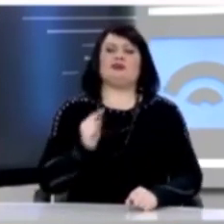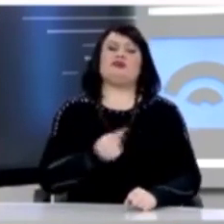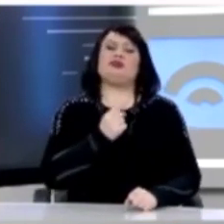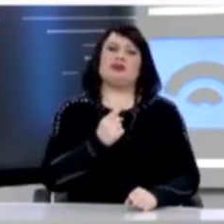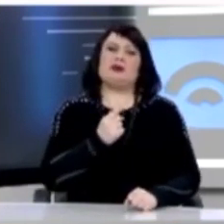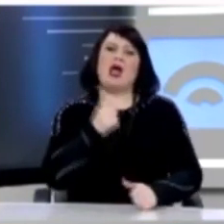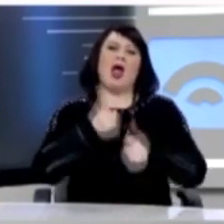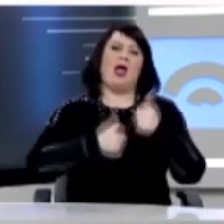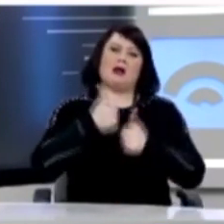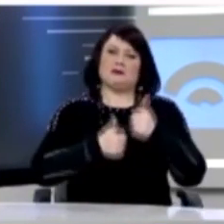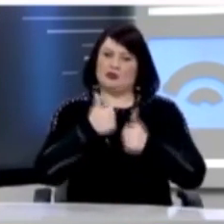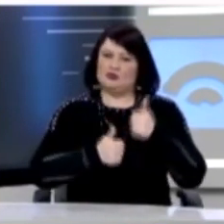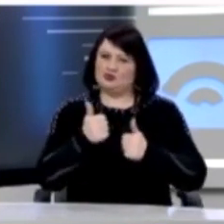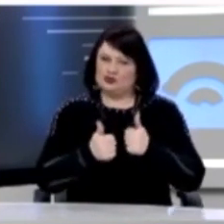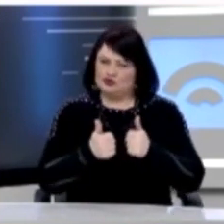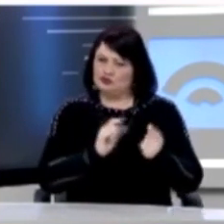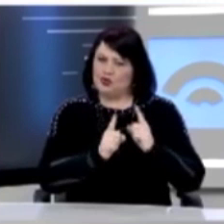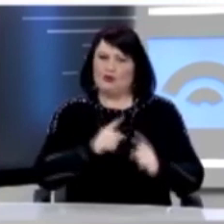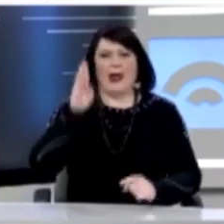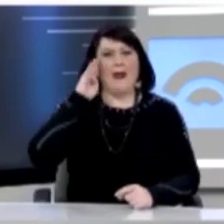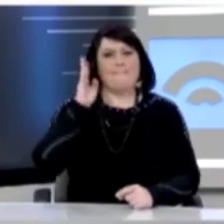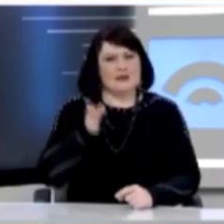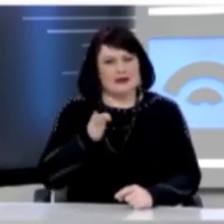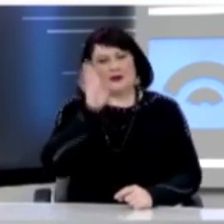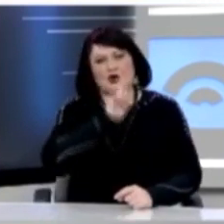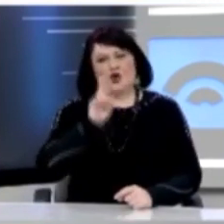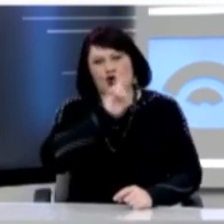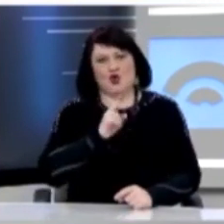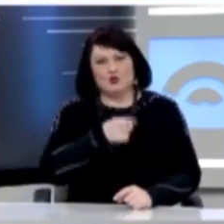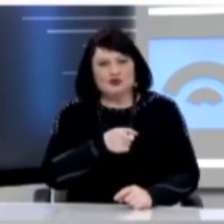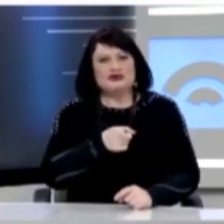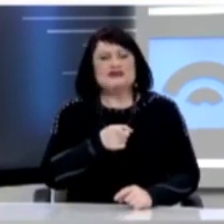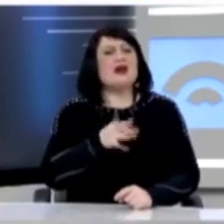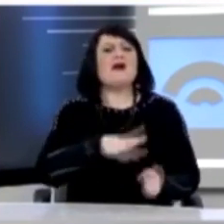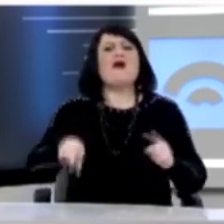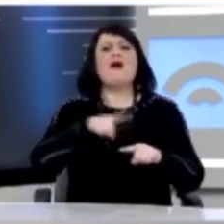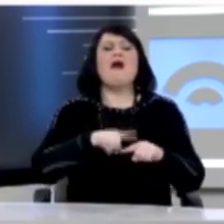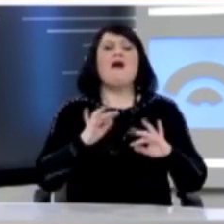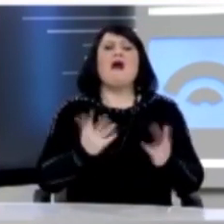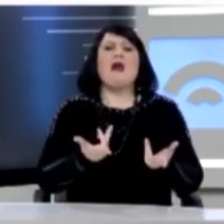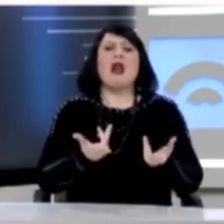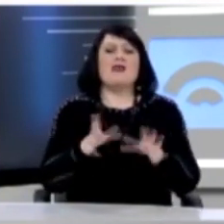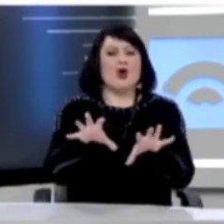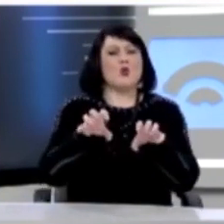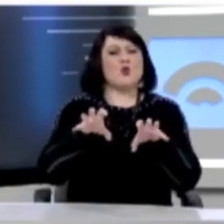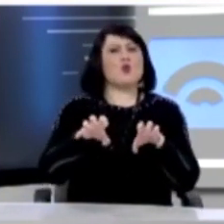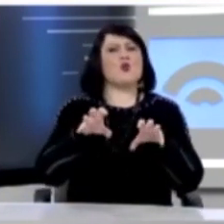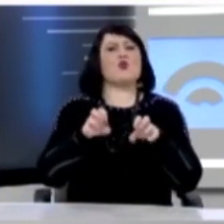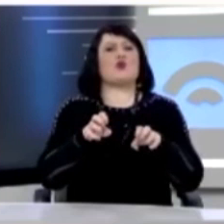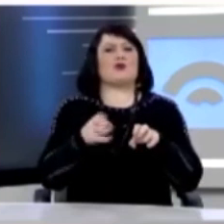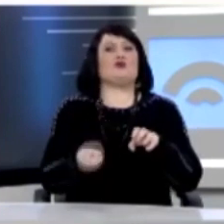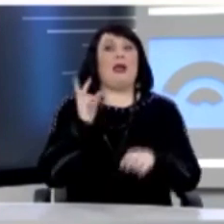των ανταγωνισμών μεταξύ ΗΠΑ-Ρωσίας, καθιστώντας τη χώρα μας μεγάλο μαγνήτη